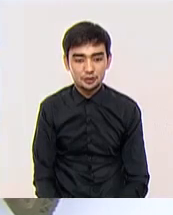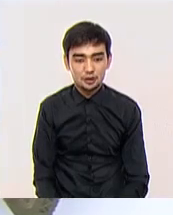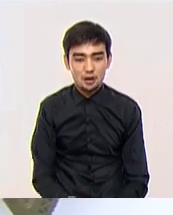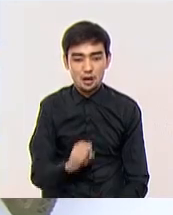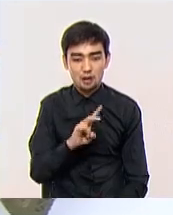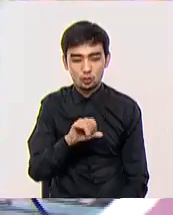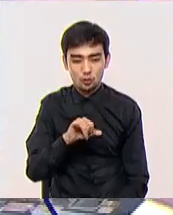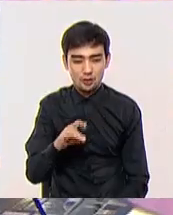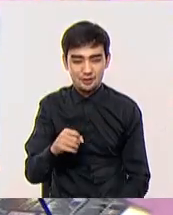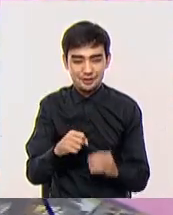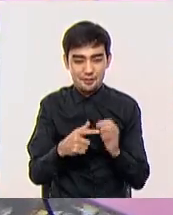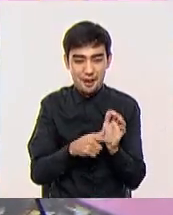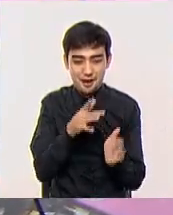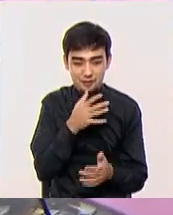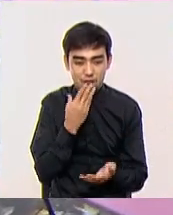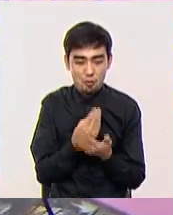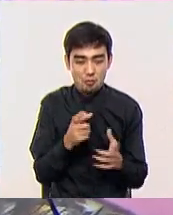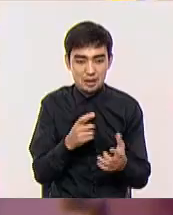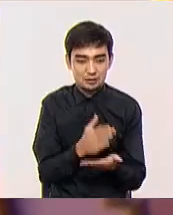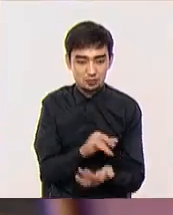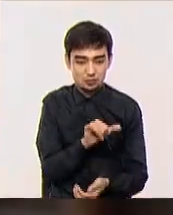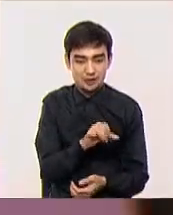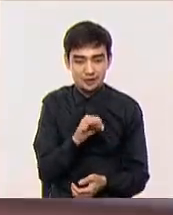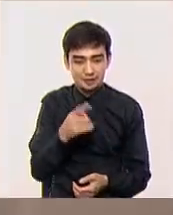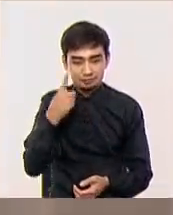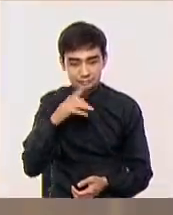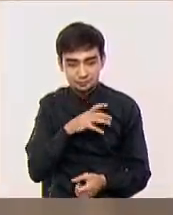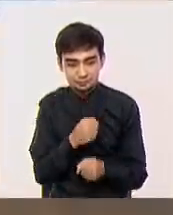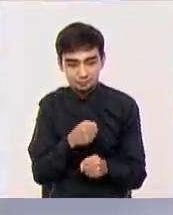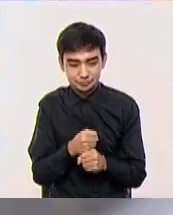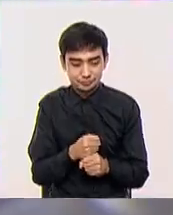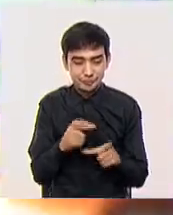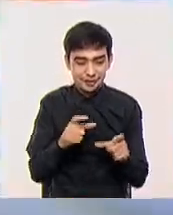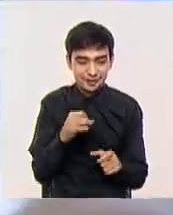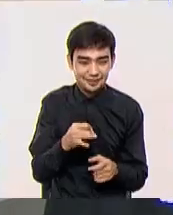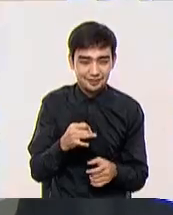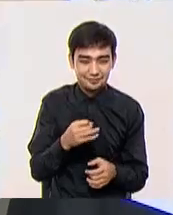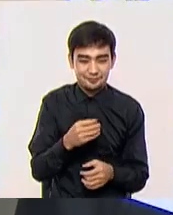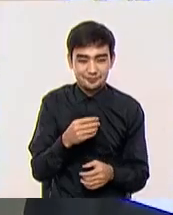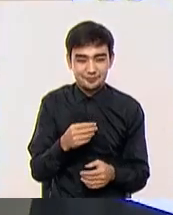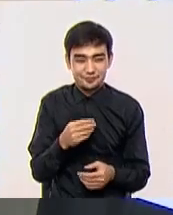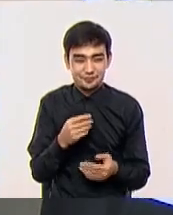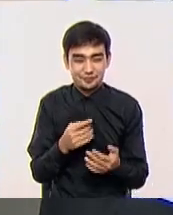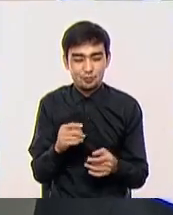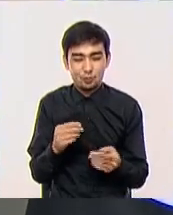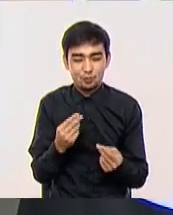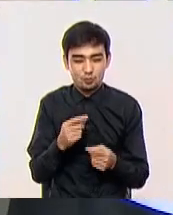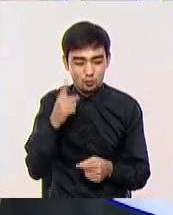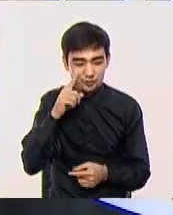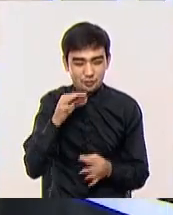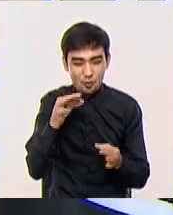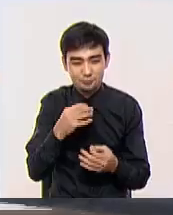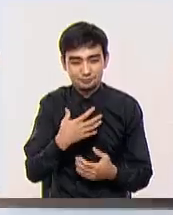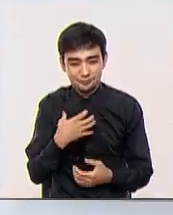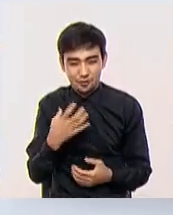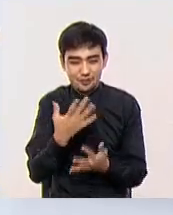Ануар Жайнаков с 18 лет имеет собственный магазин. Идея создания бутика с тематикой аниме пришла к нему несколько лет назад. Раньше он